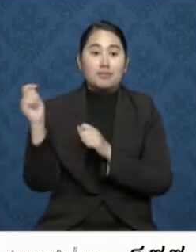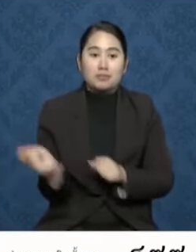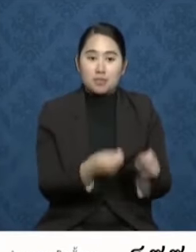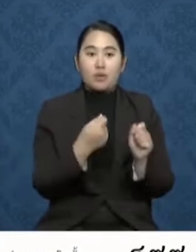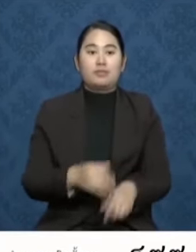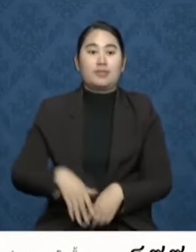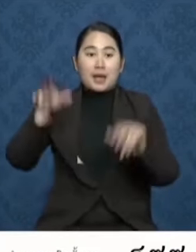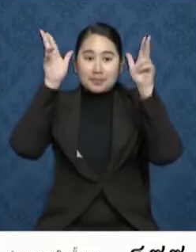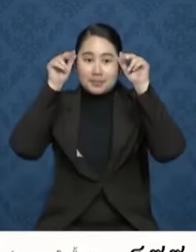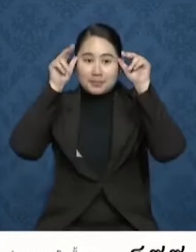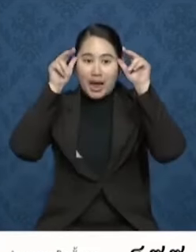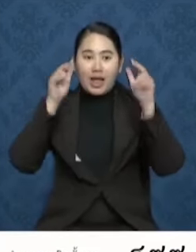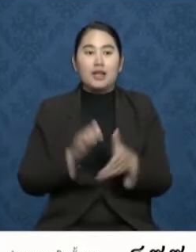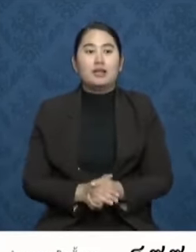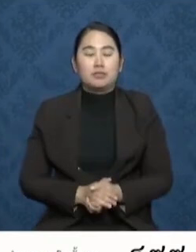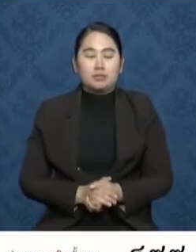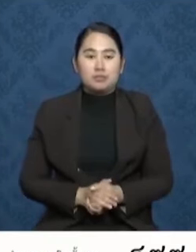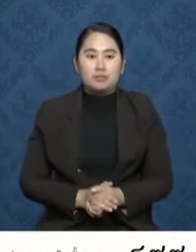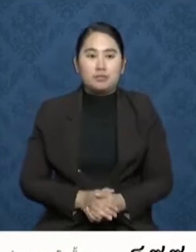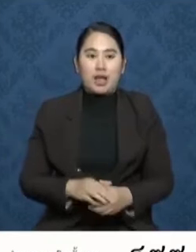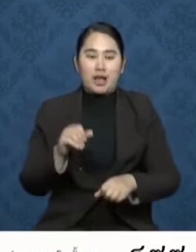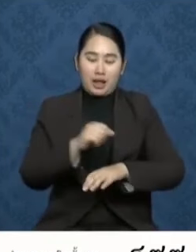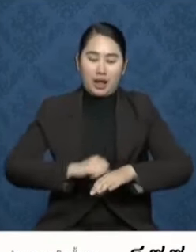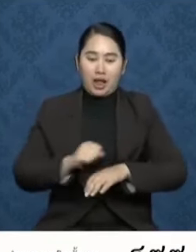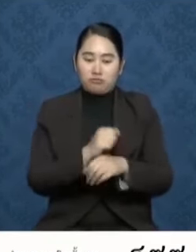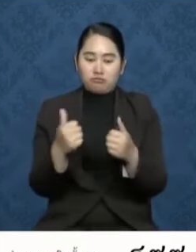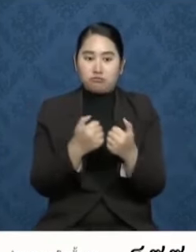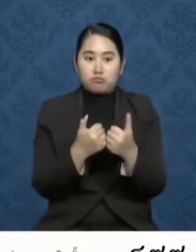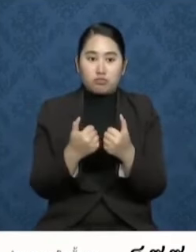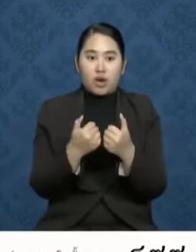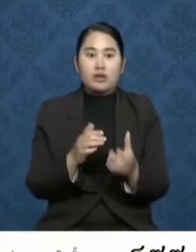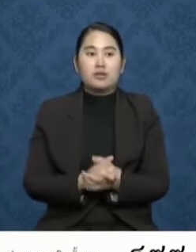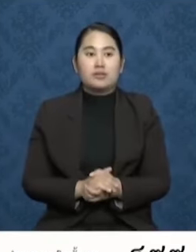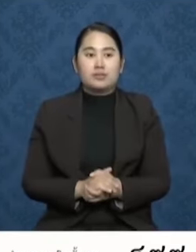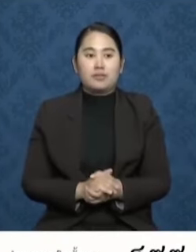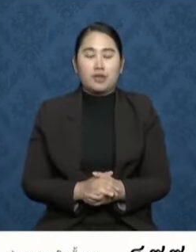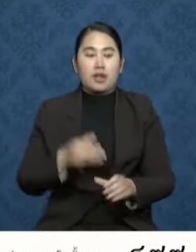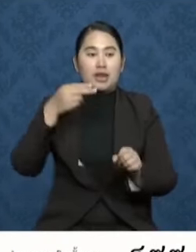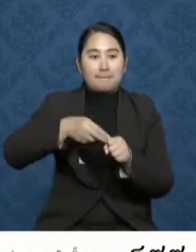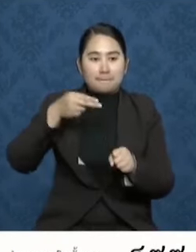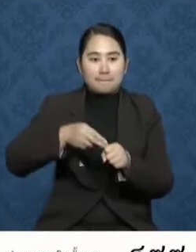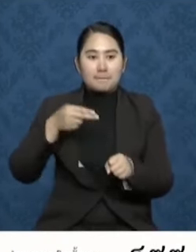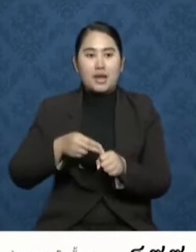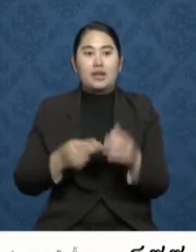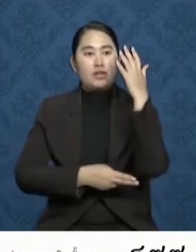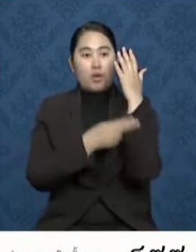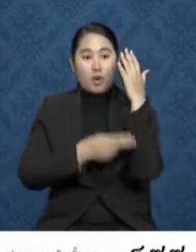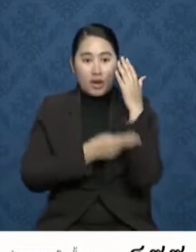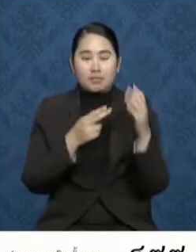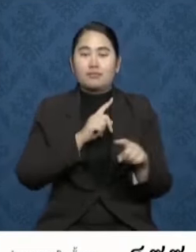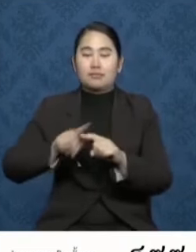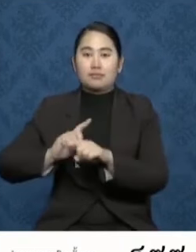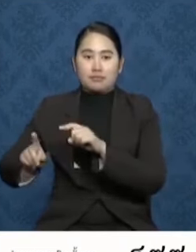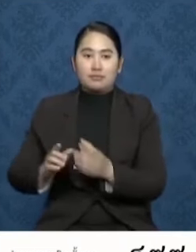ม้าสนามมวยโรงแรมสถานีโทรทัศน์วิทยุธุรกิจขุดน้ำมันปั๊มน้ำ